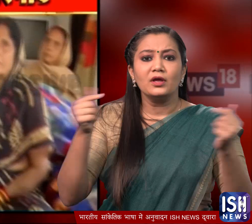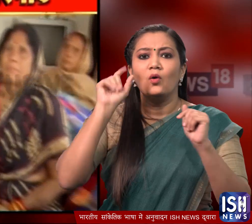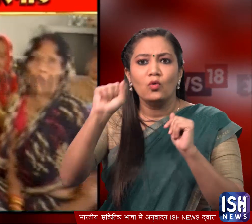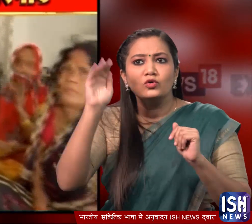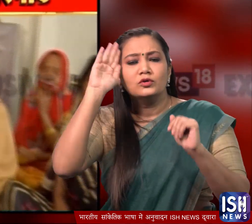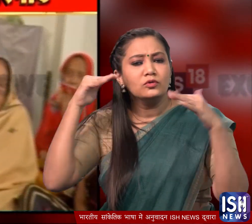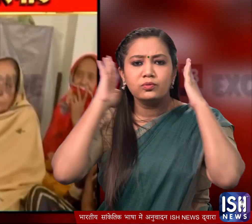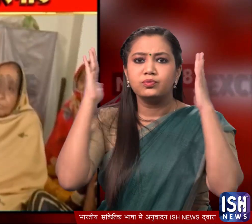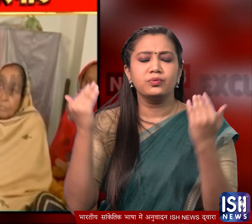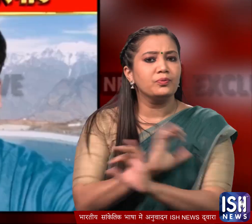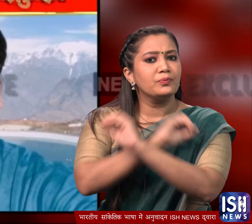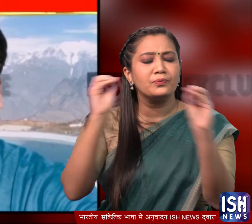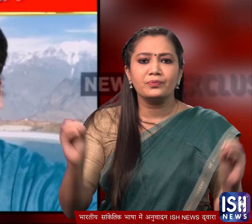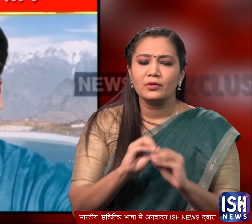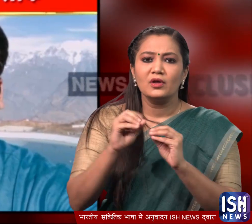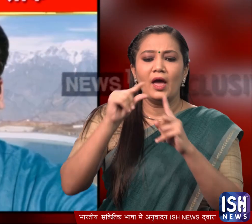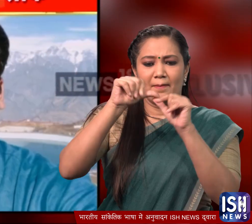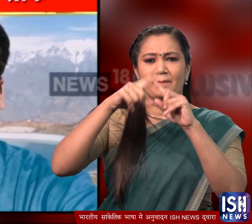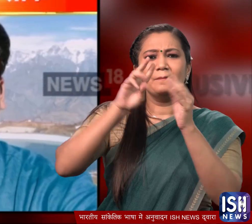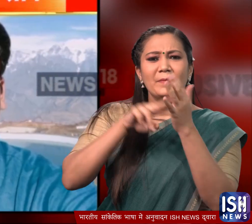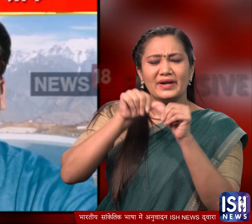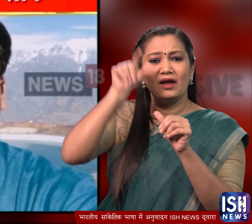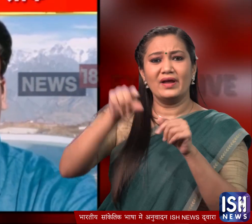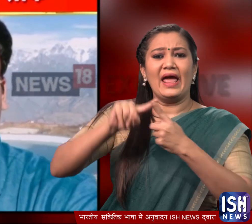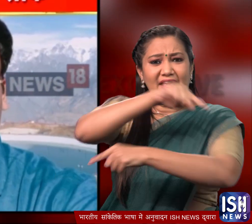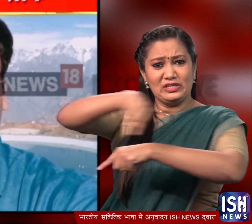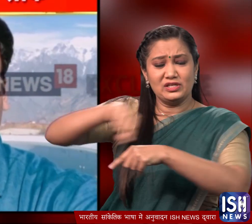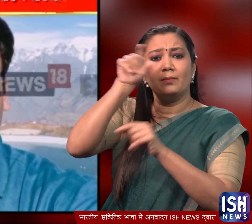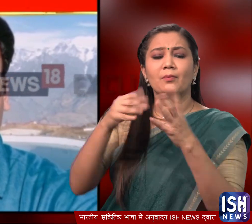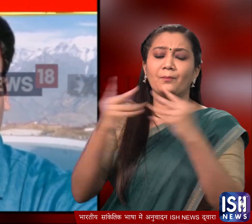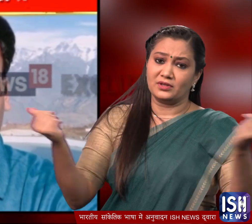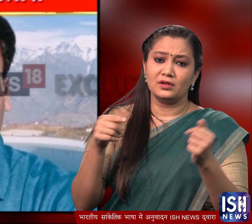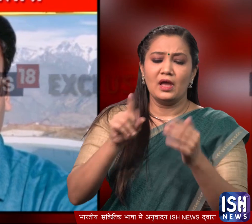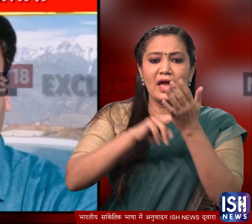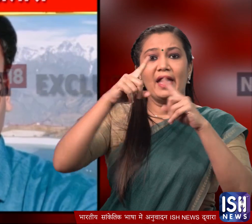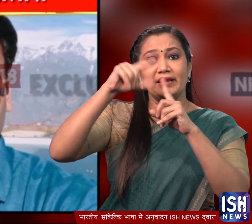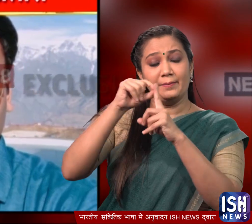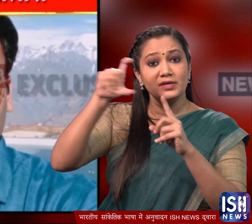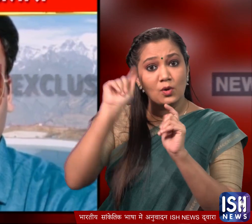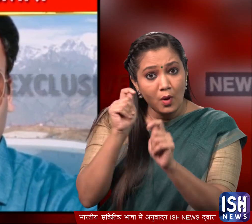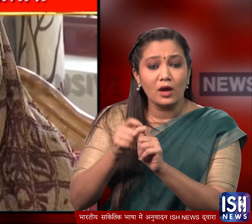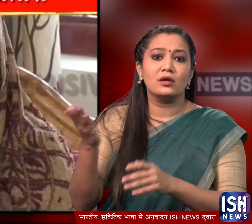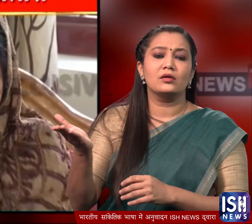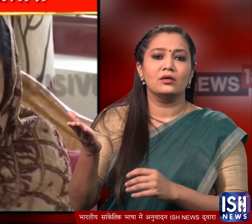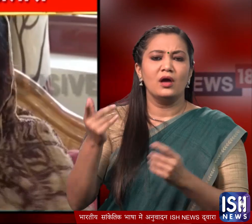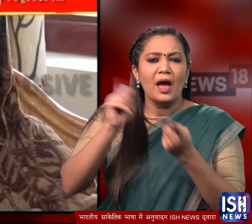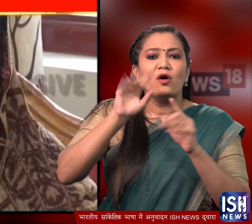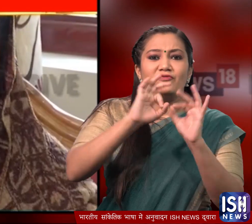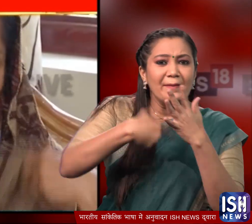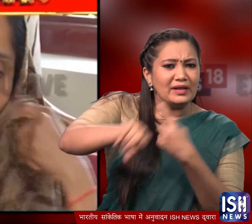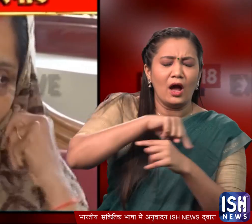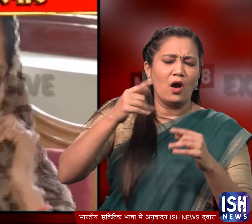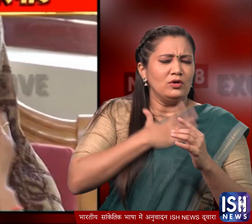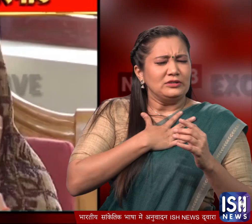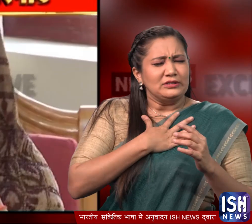अब तक उनकी कोई खबर नहीं मिली। इस तबाही में पटना के पास रहने वाले एक इंजीनियर भी लापता हो गए जो एनटीपीसी में काम करते थे। ये खबर मिलते ही